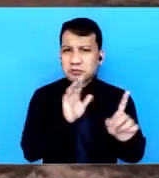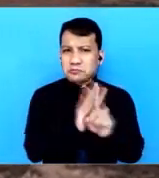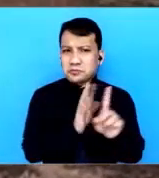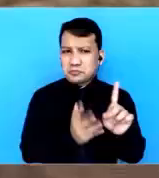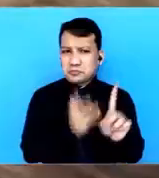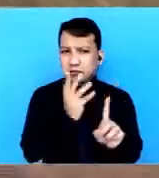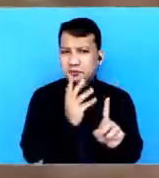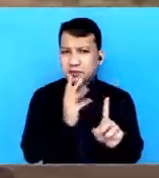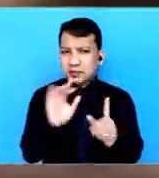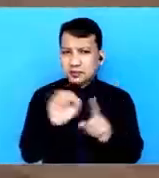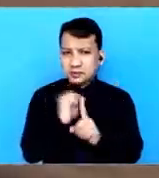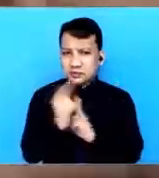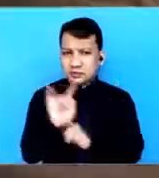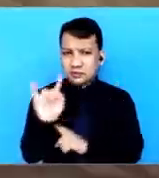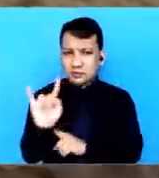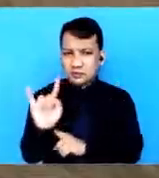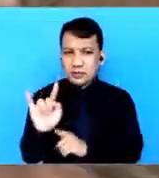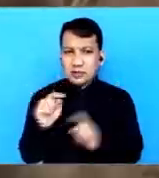media?